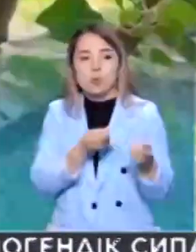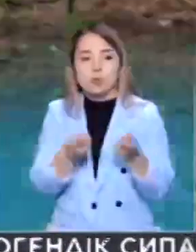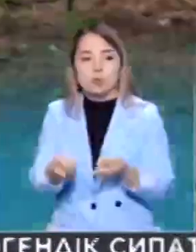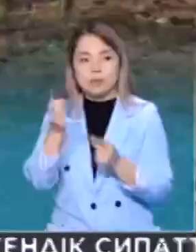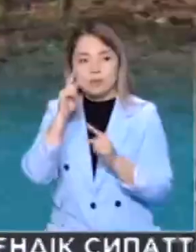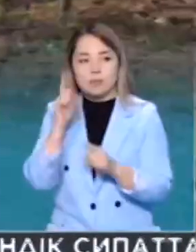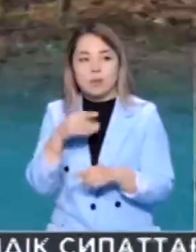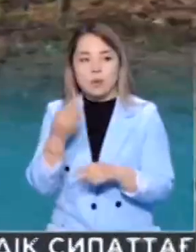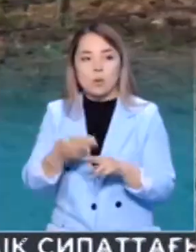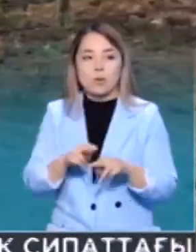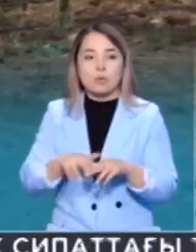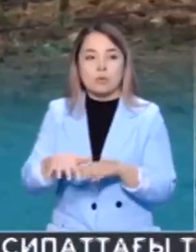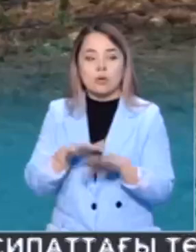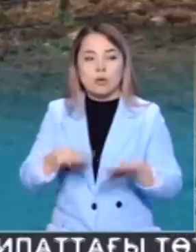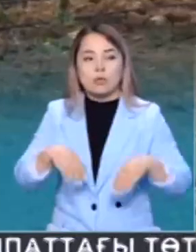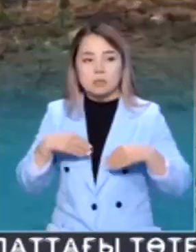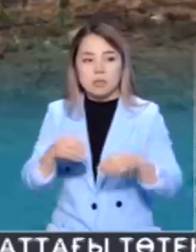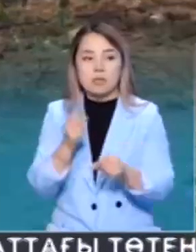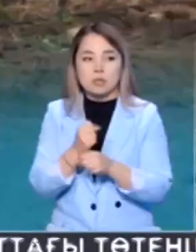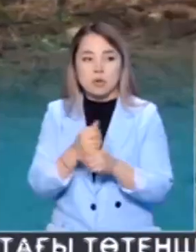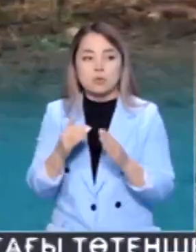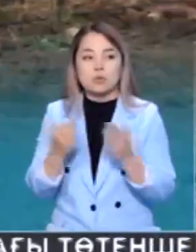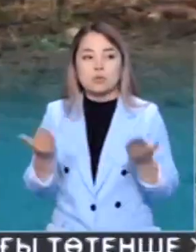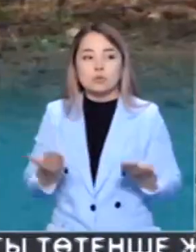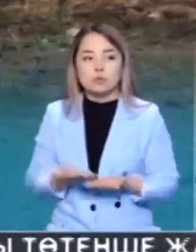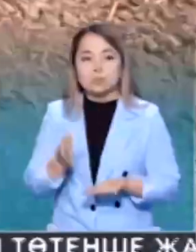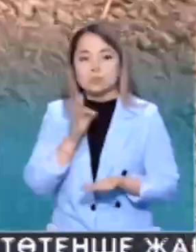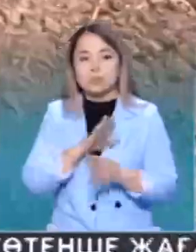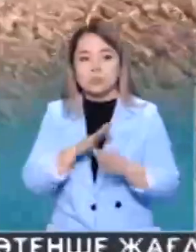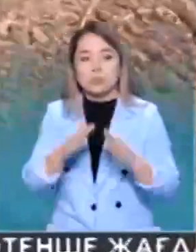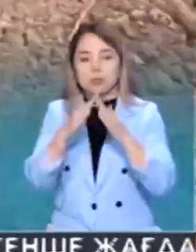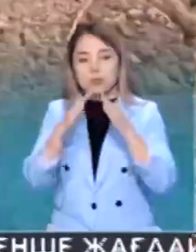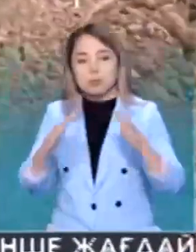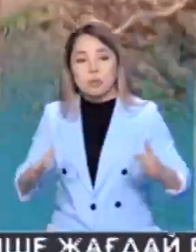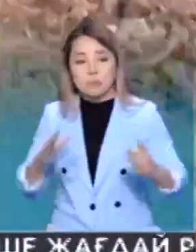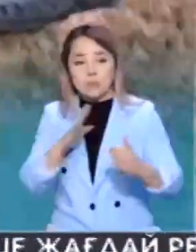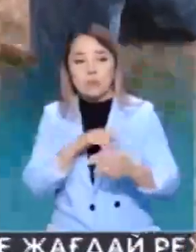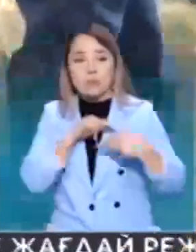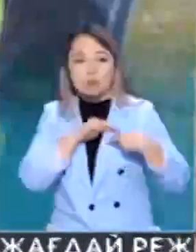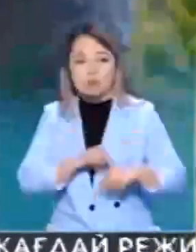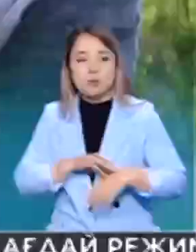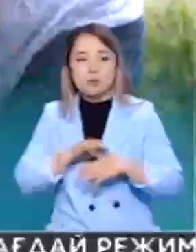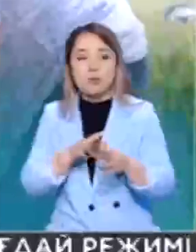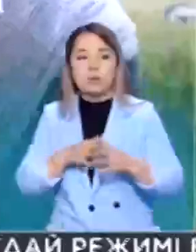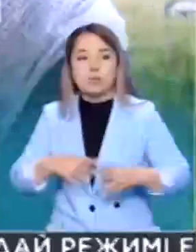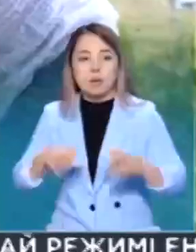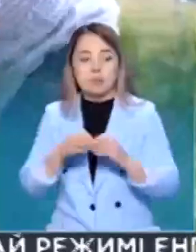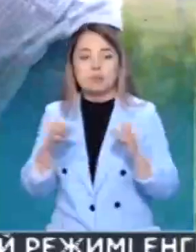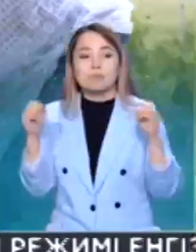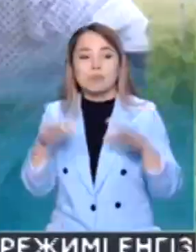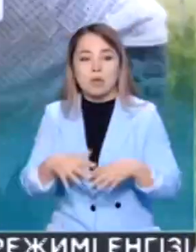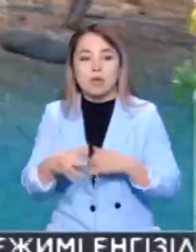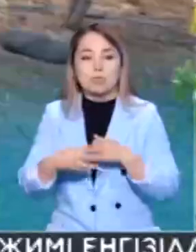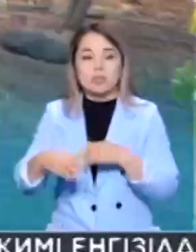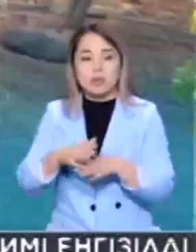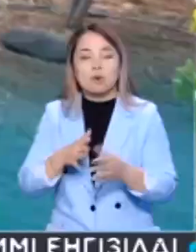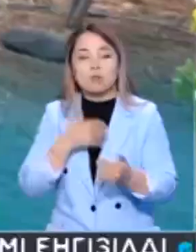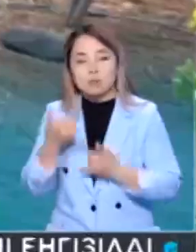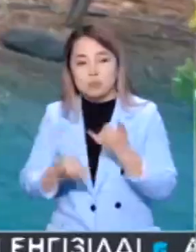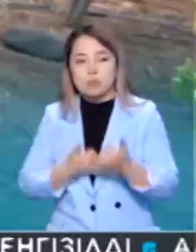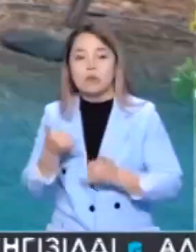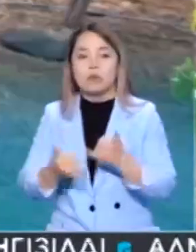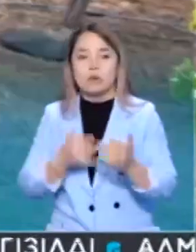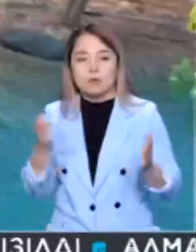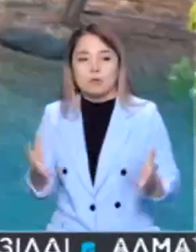келгенде осы маң не егіске, не тұрғын үй салуға жарамсыз төбешік болатын. Еңбекқор отбасы жабылып, жерді игеруге кірісті.